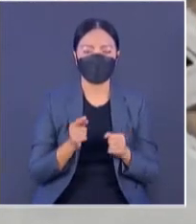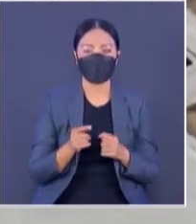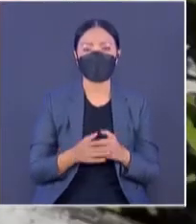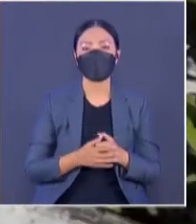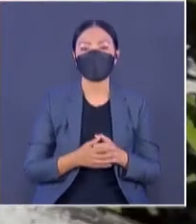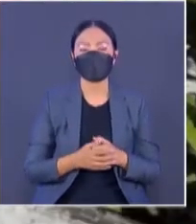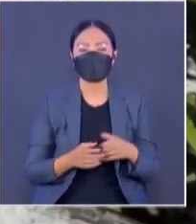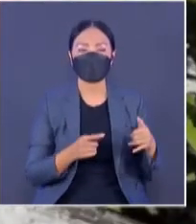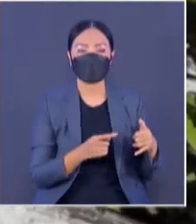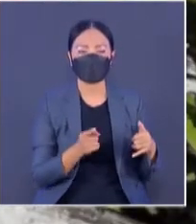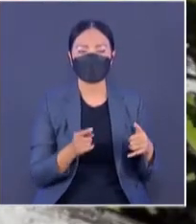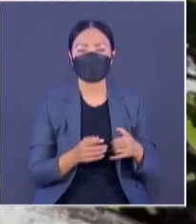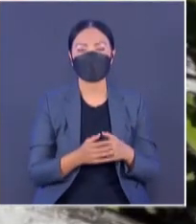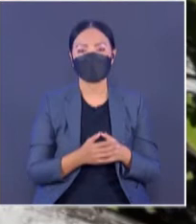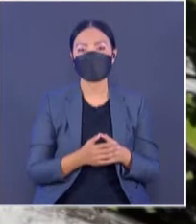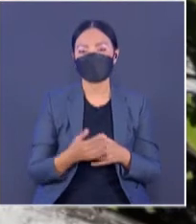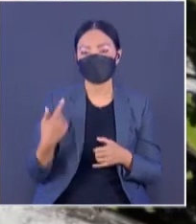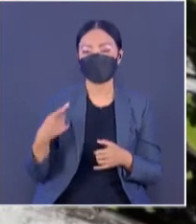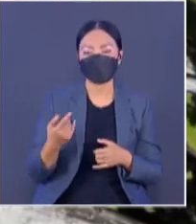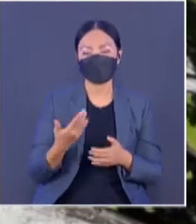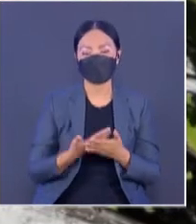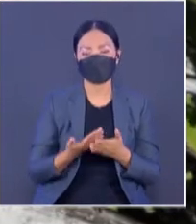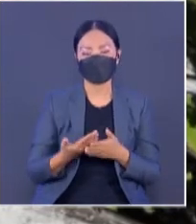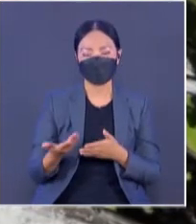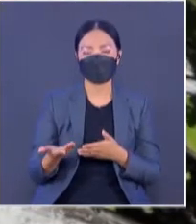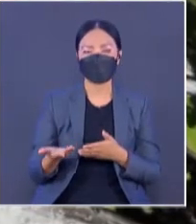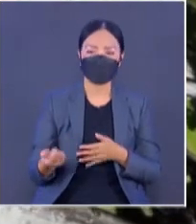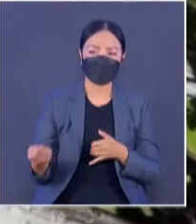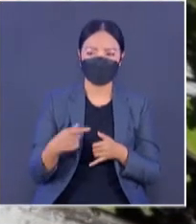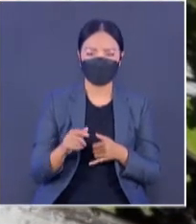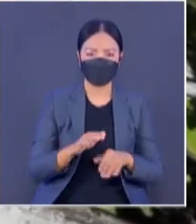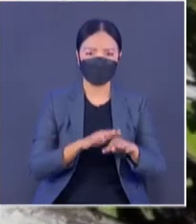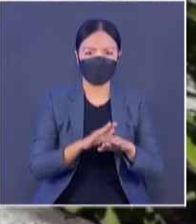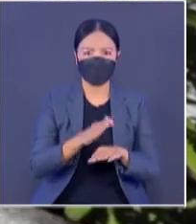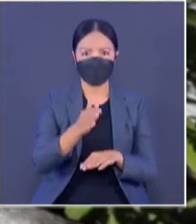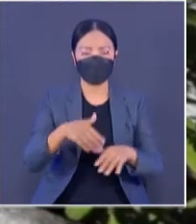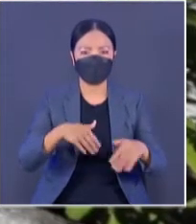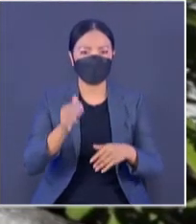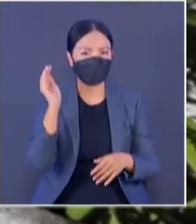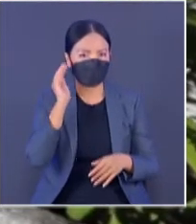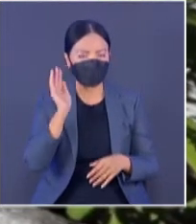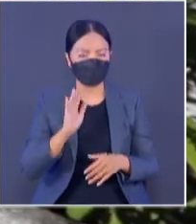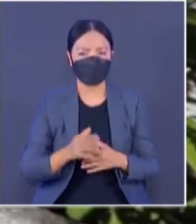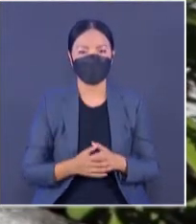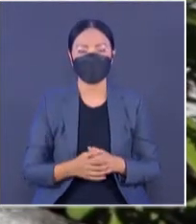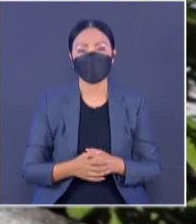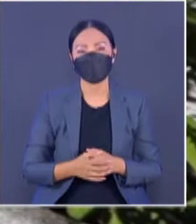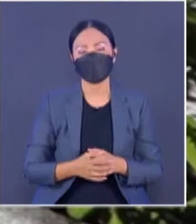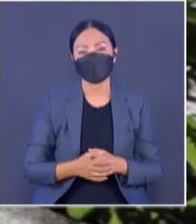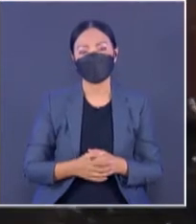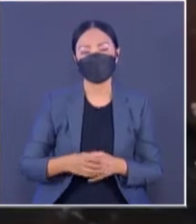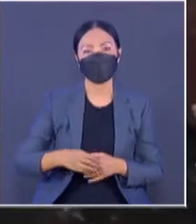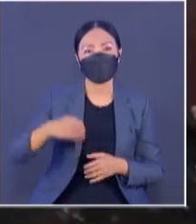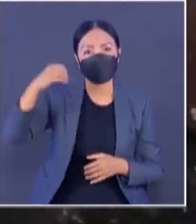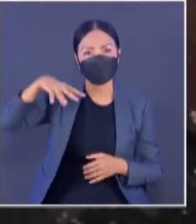างให้มิจฉาชีพฉวยโอกาสค่ะหาผลประโยชน์เพราะฉะนั้นจึงขอเตือนประชาชนอย่าหลงเชื่ออย่างเด็ดขาดเนื่องจากการประปา